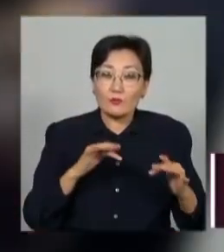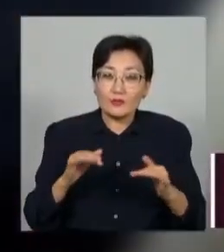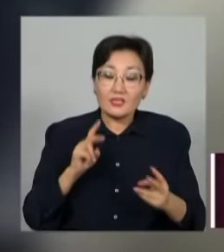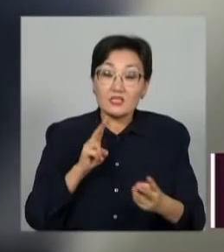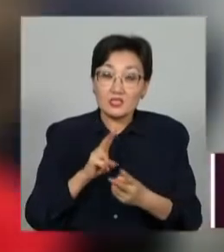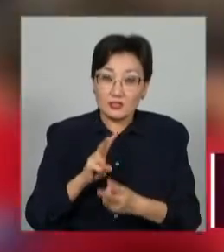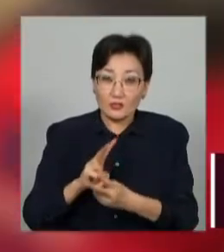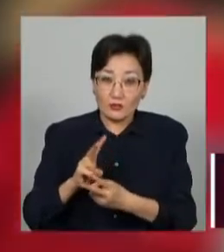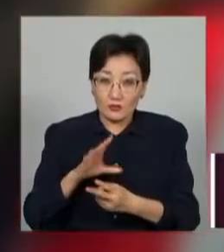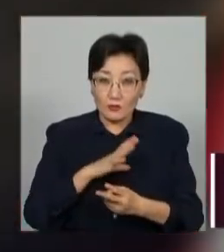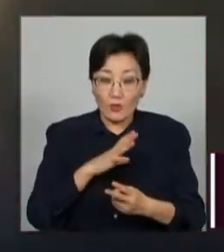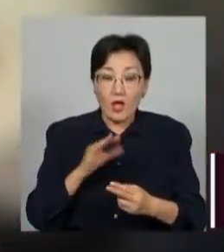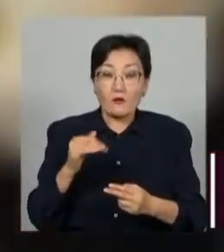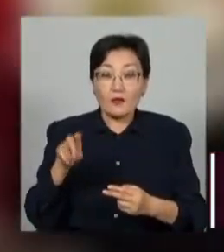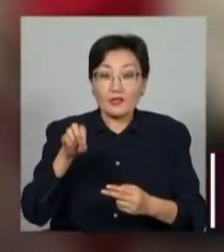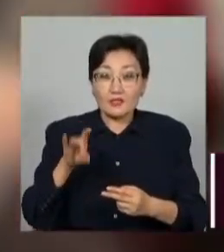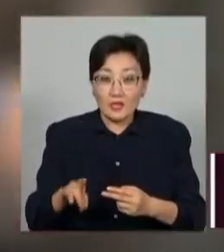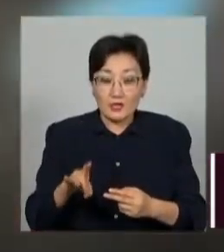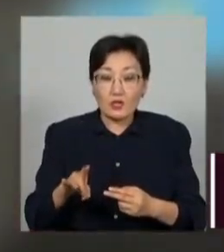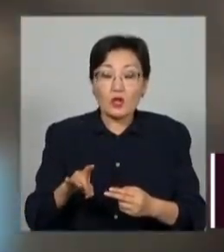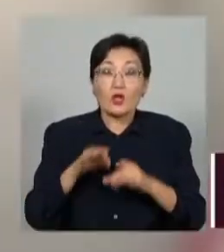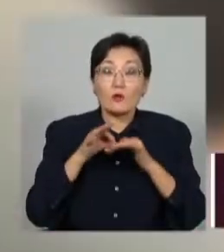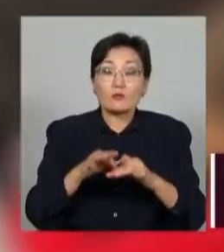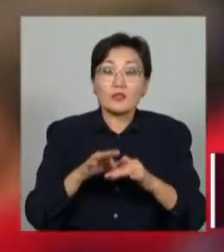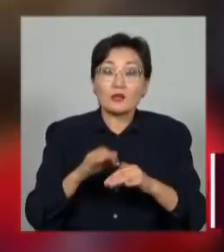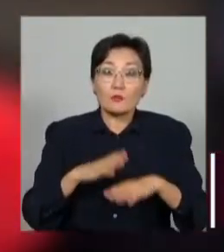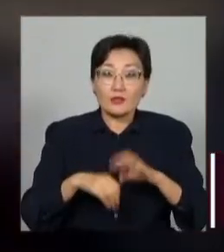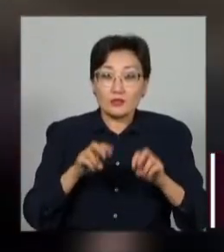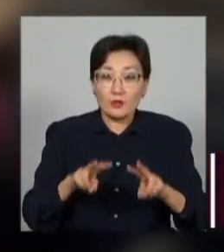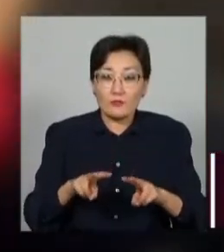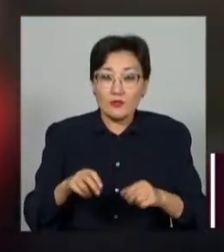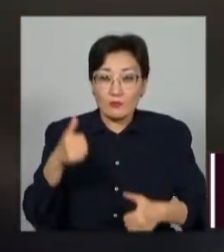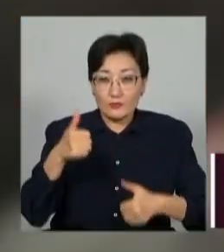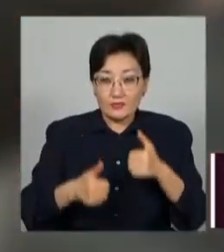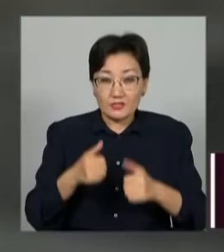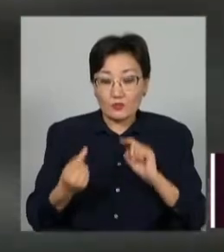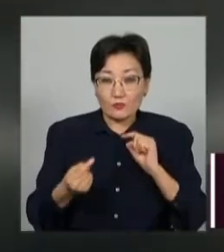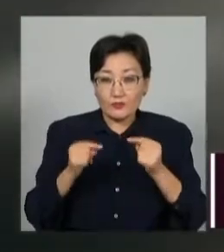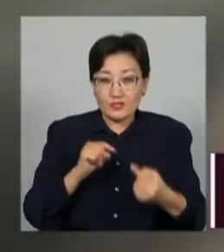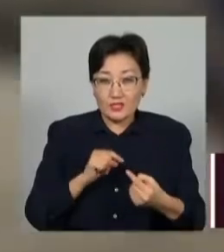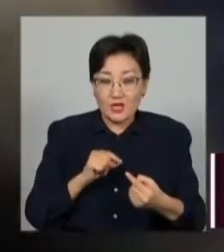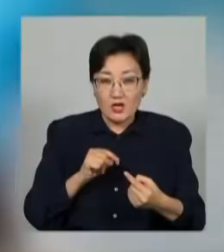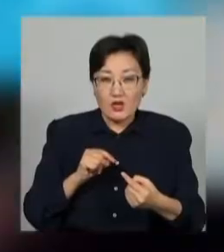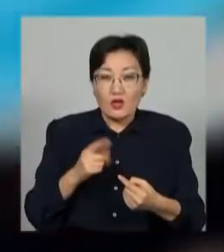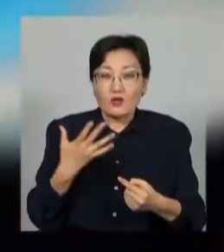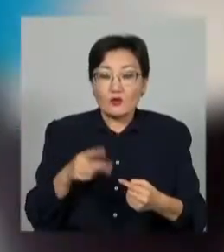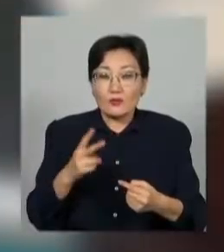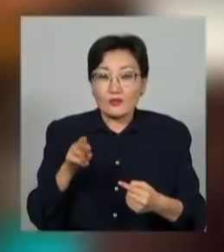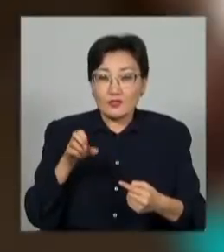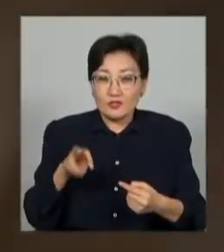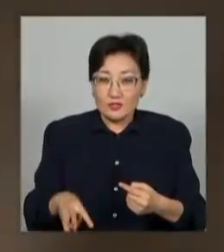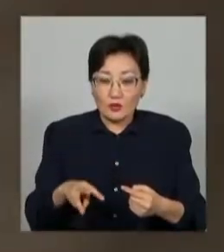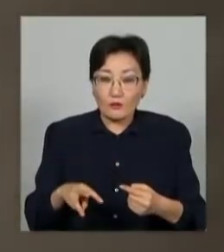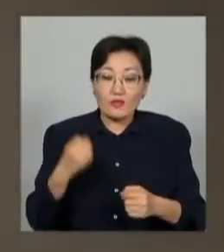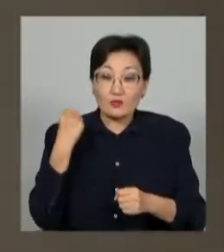қарсы алды. Айта кетейік, файтер Абу-Дабиде өткен әуесқойлар арасындағы байрақта бәсекеде қарсылас шақ келтірмей, 52 келі салмақта